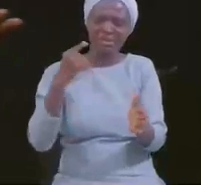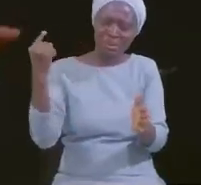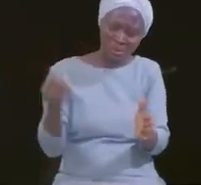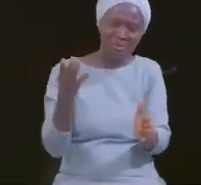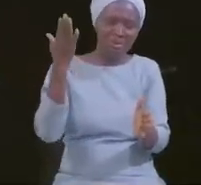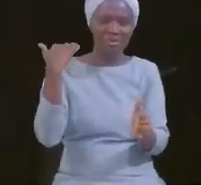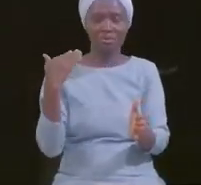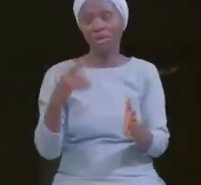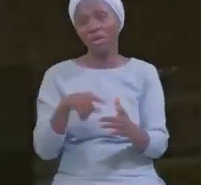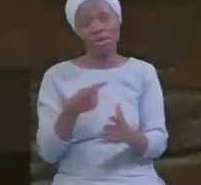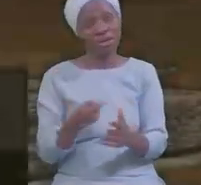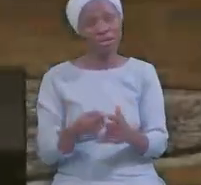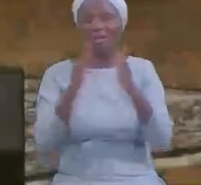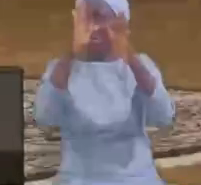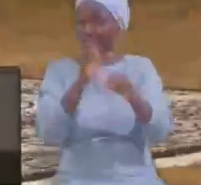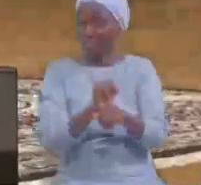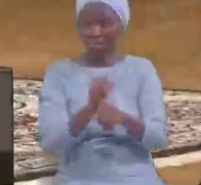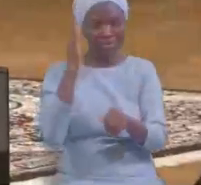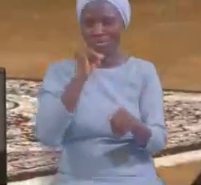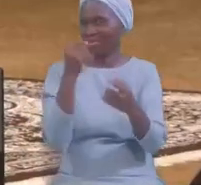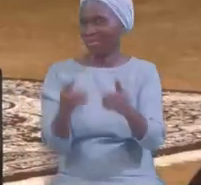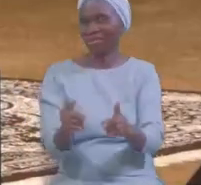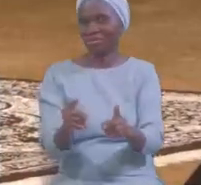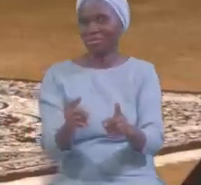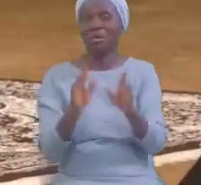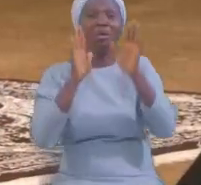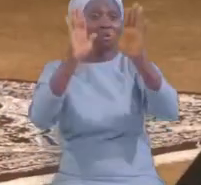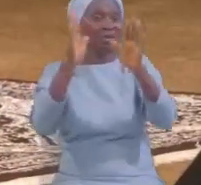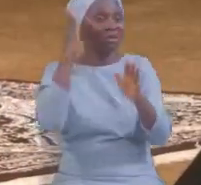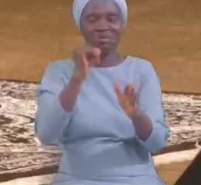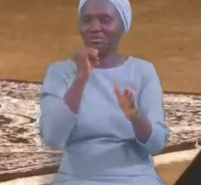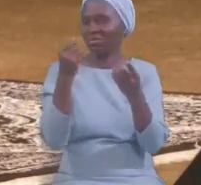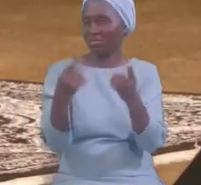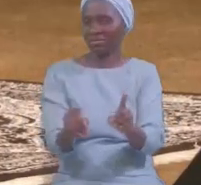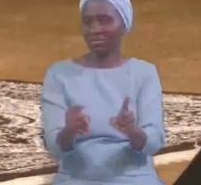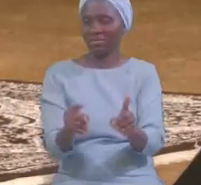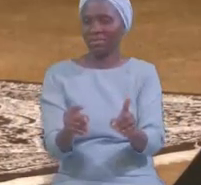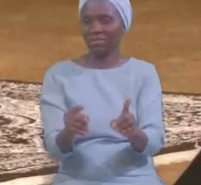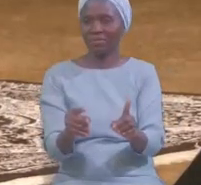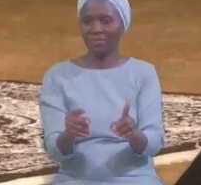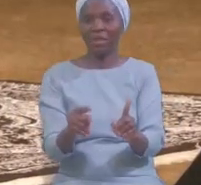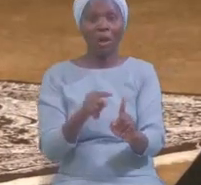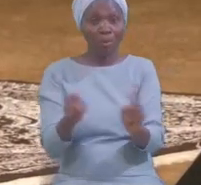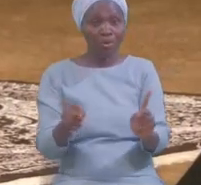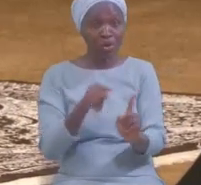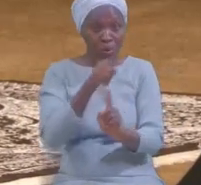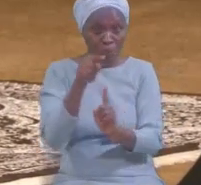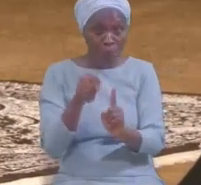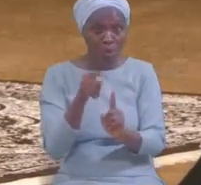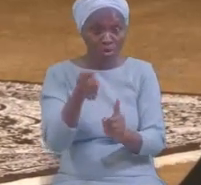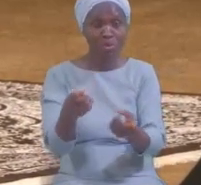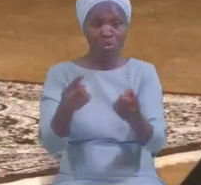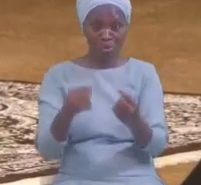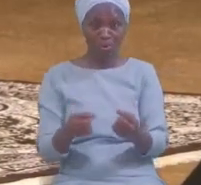seront pas activés. Les prodiges ne seront pas activés. Mais quand vous venez et la foi en